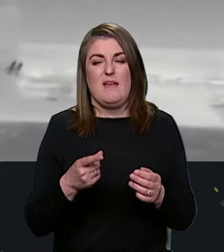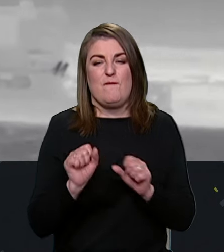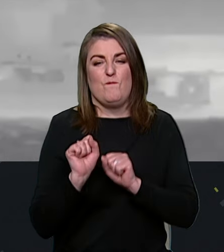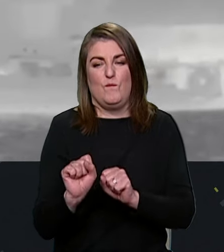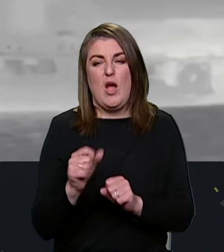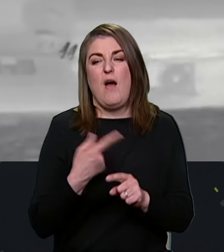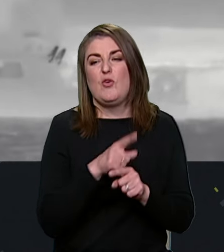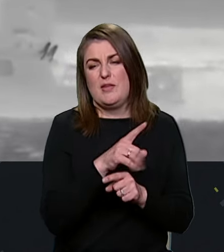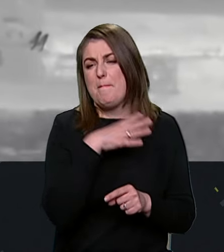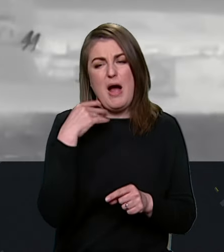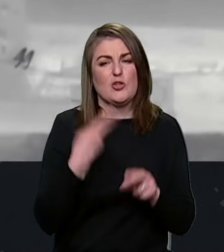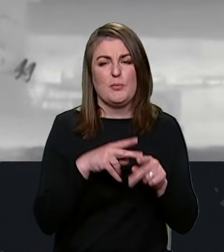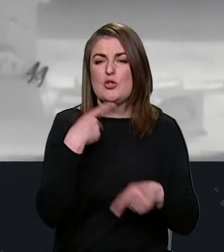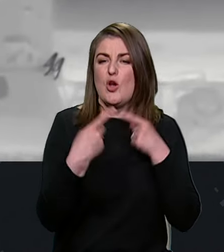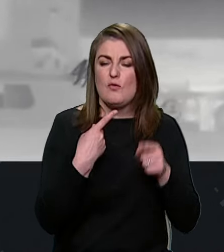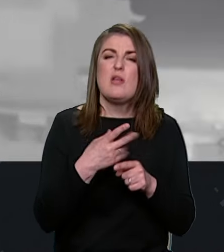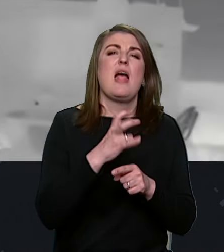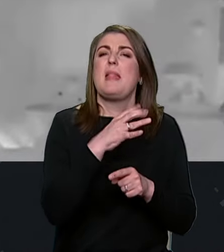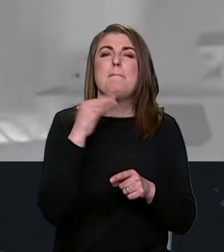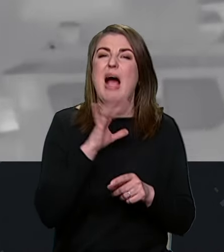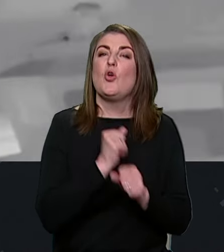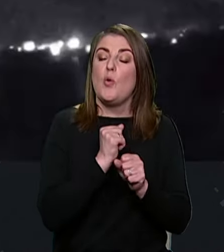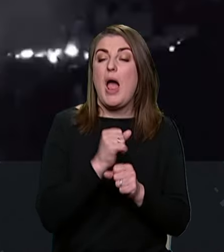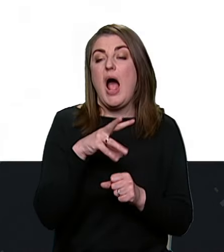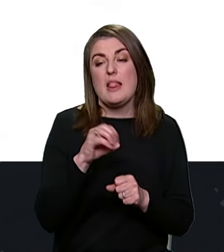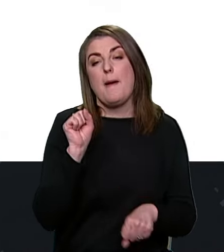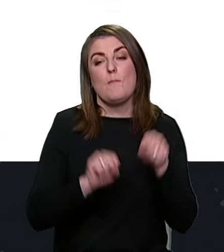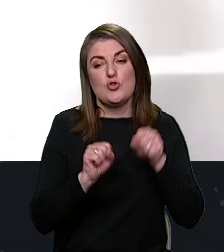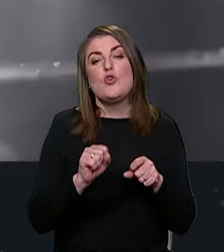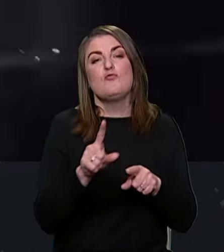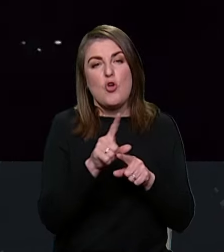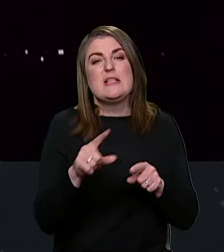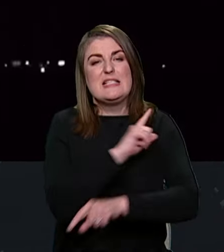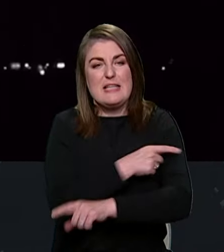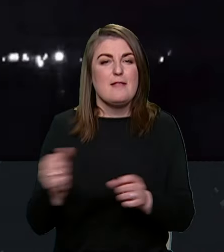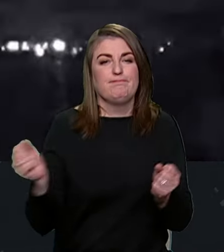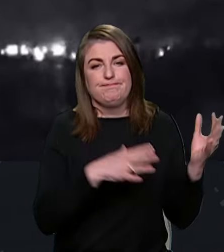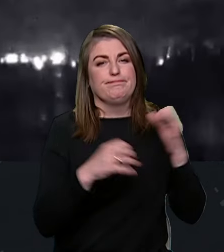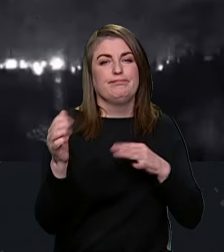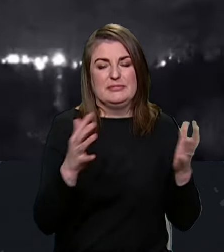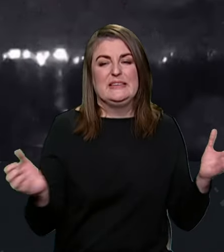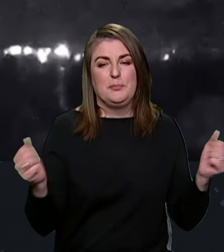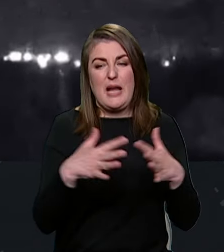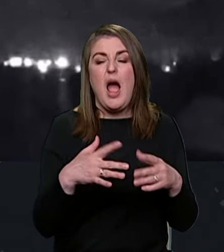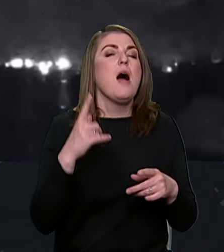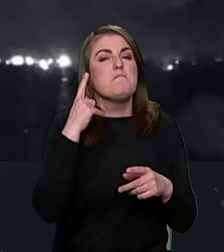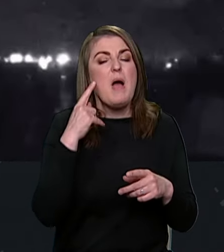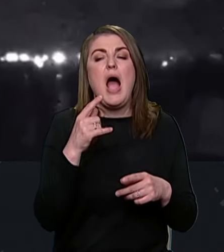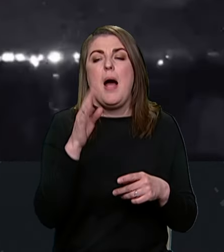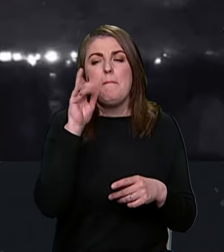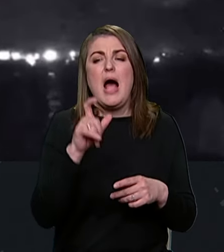кажуть, небагато роблять, але, можливо, що сили збирають туди. Пане Андрію, наскільки це